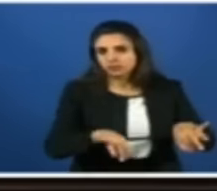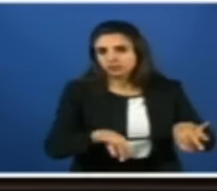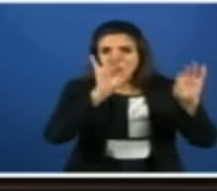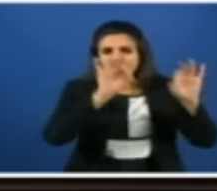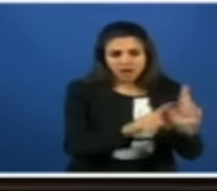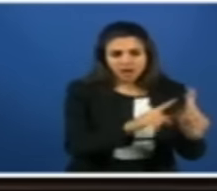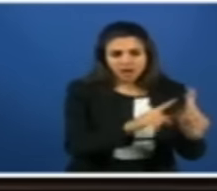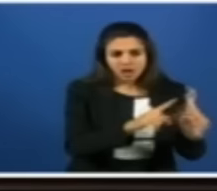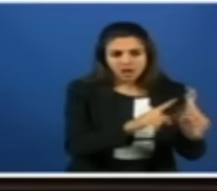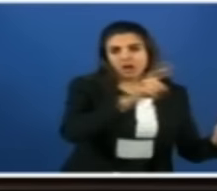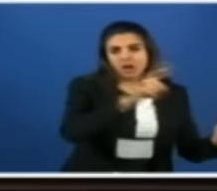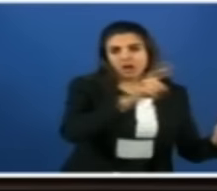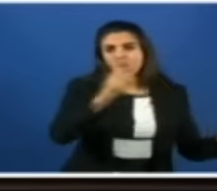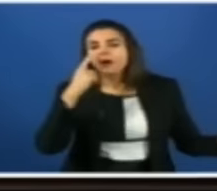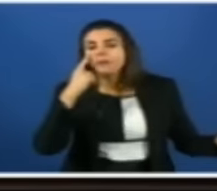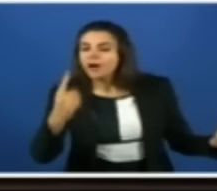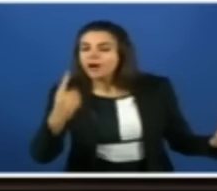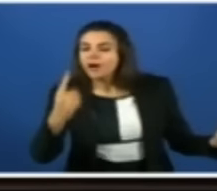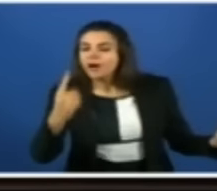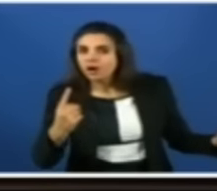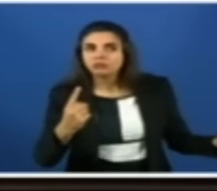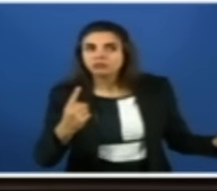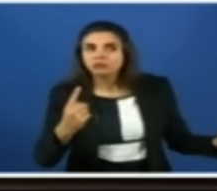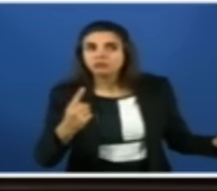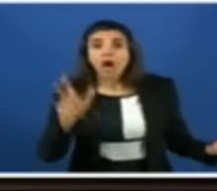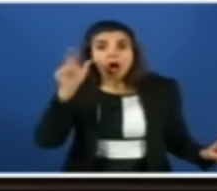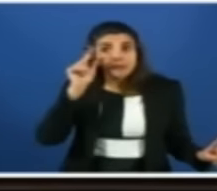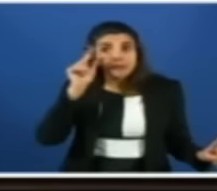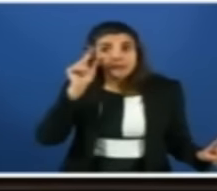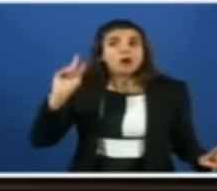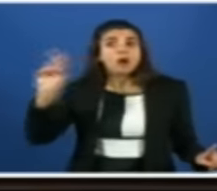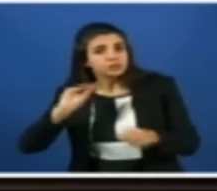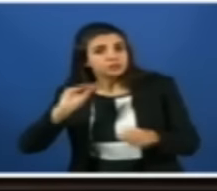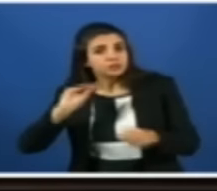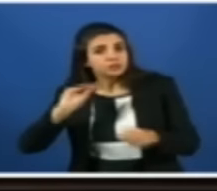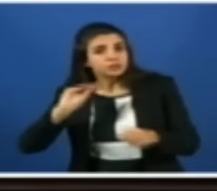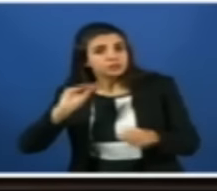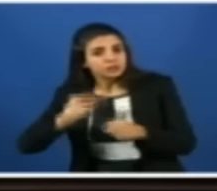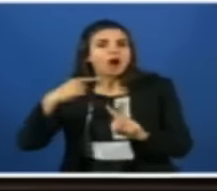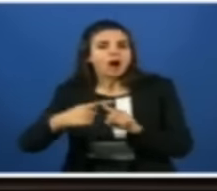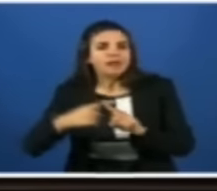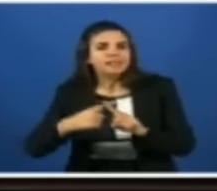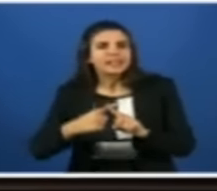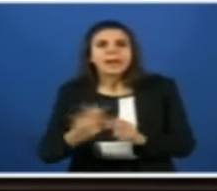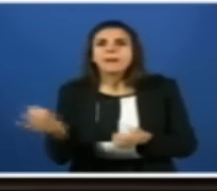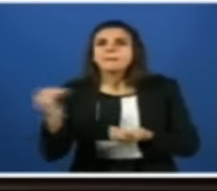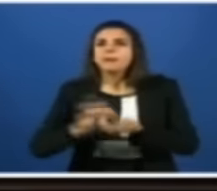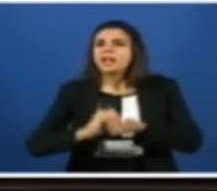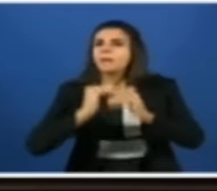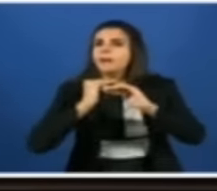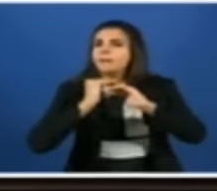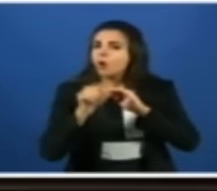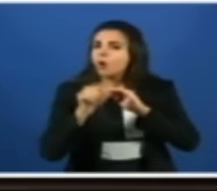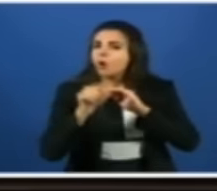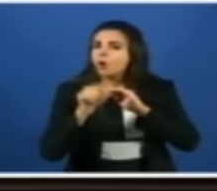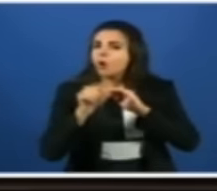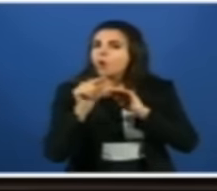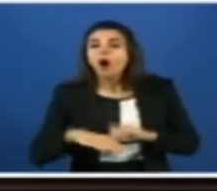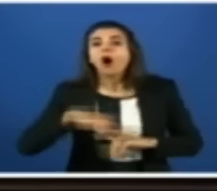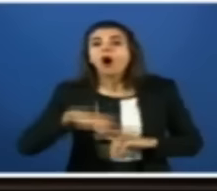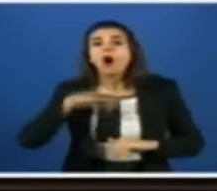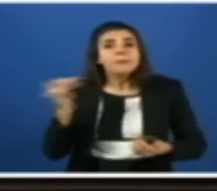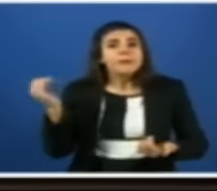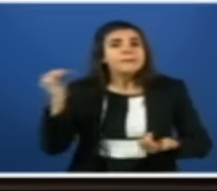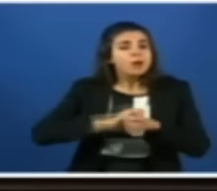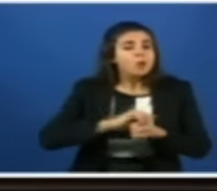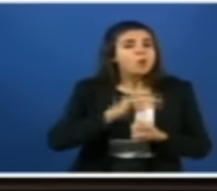itibaren ne yemekler var? Hem Amerika'ya, hem Birleşmiş Milletler'e, Avrupa